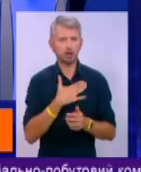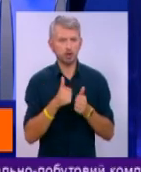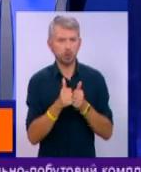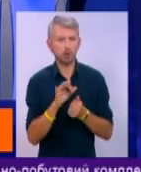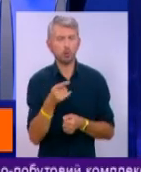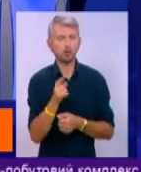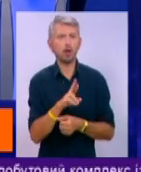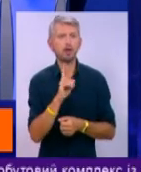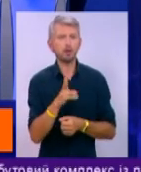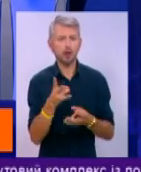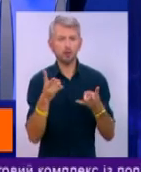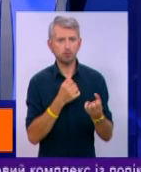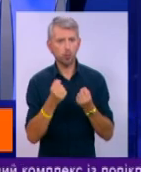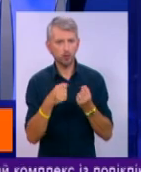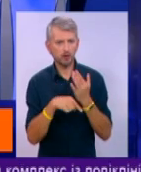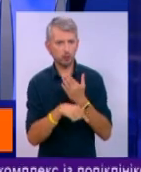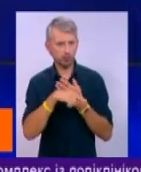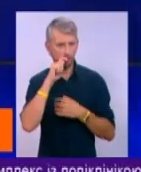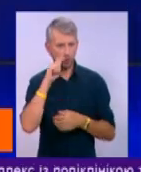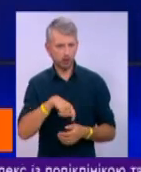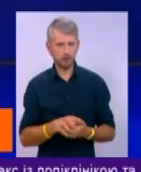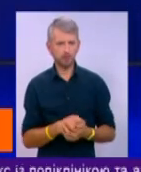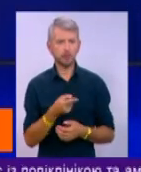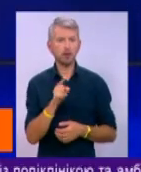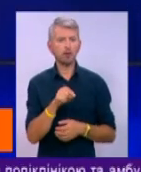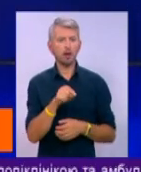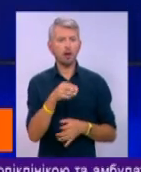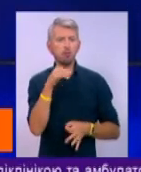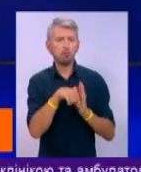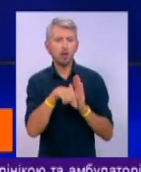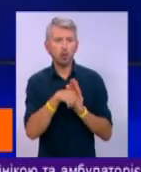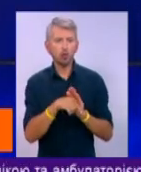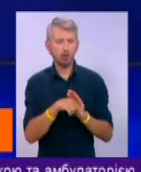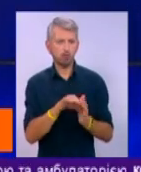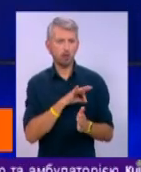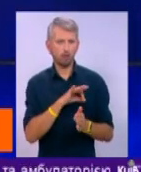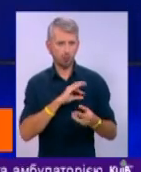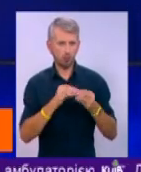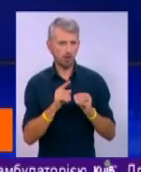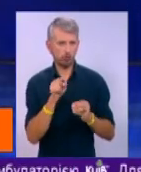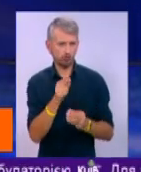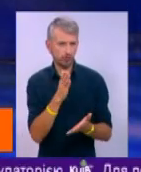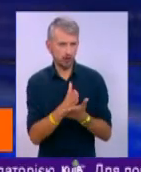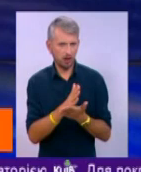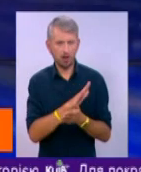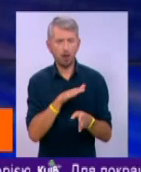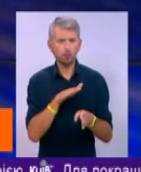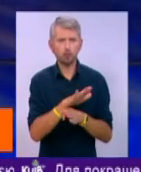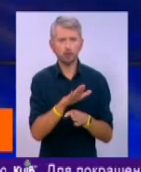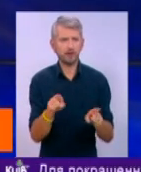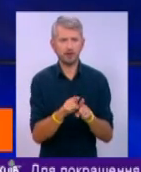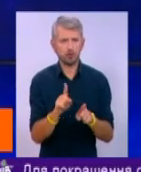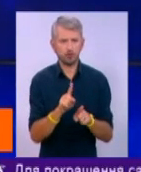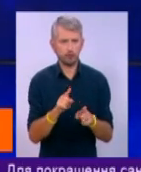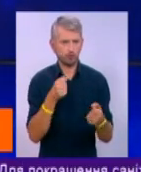про те, яким чином слід боротися з корупцією з України. Та природа правових проблем, які тут є, вони абсолютно не є такими, з якими вони зіштовхуються в